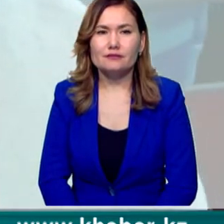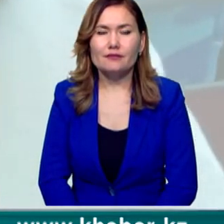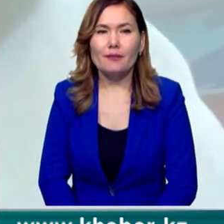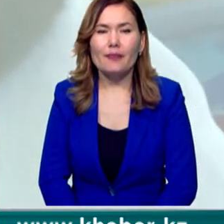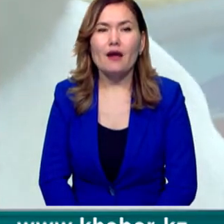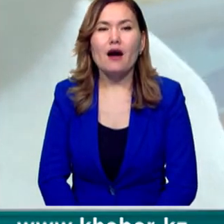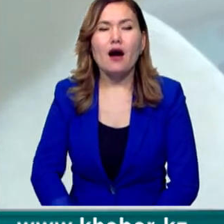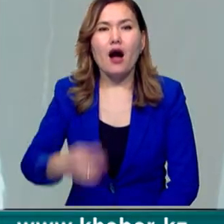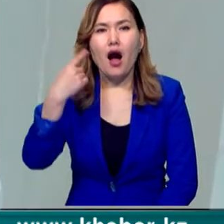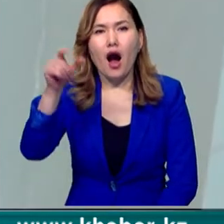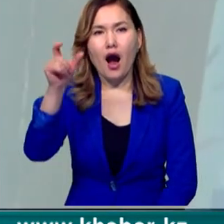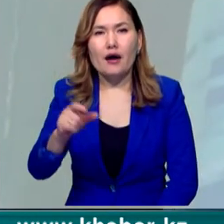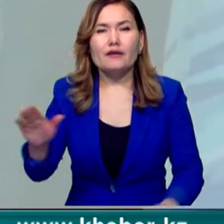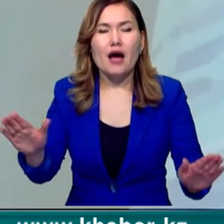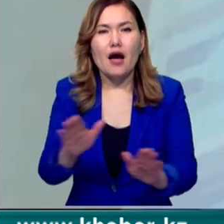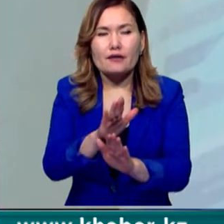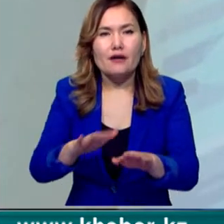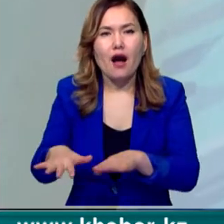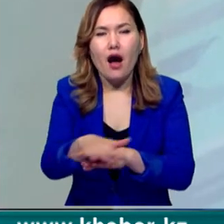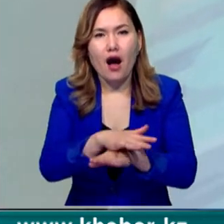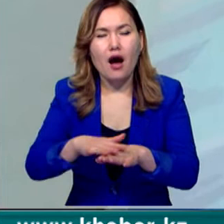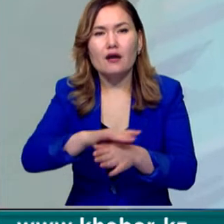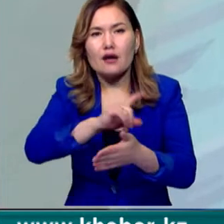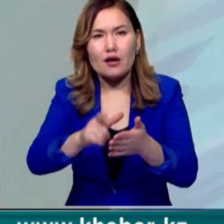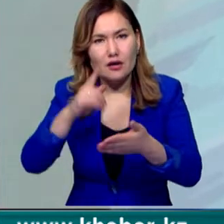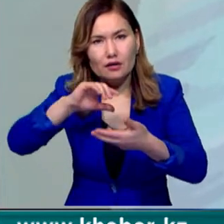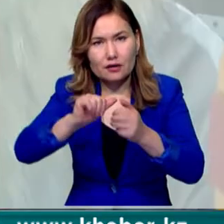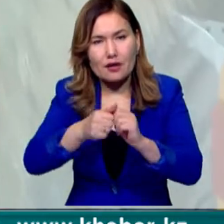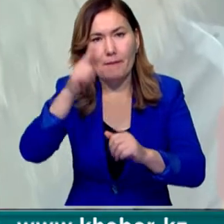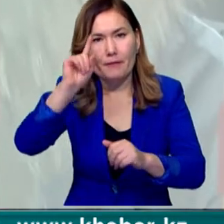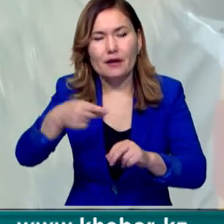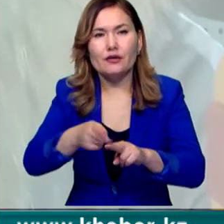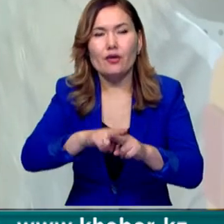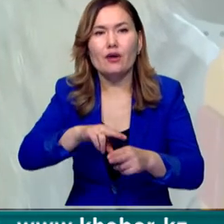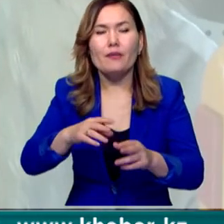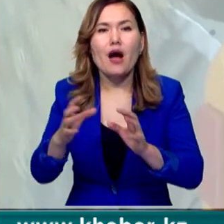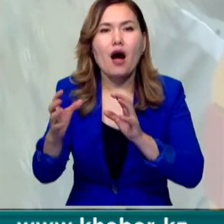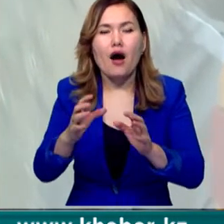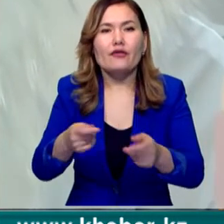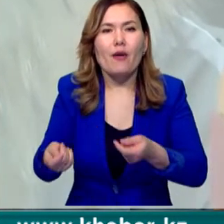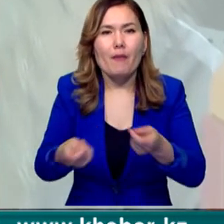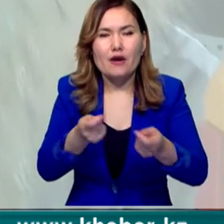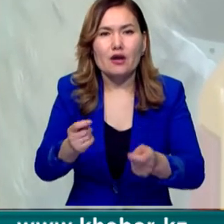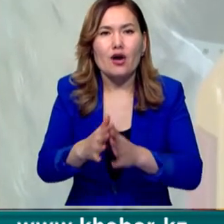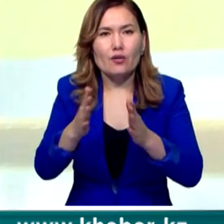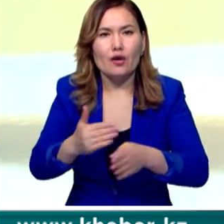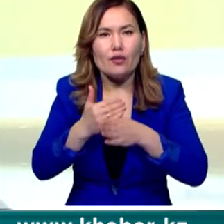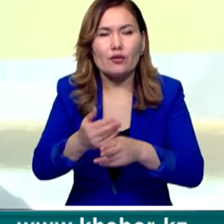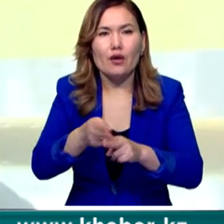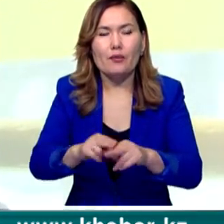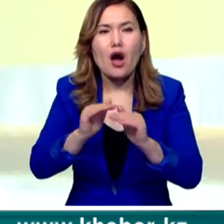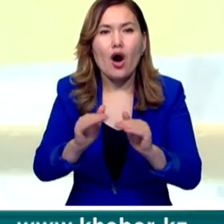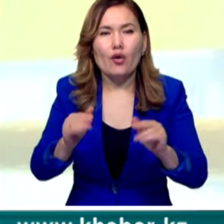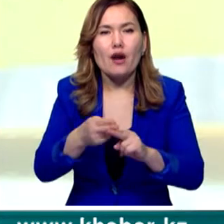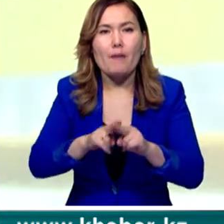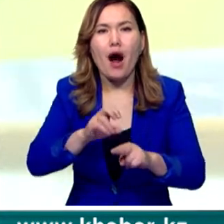Ақынның әндерін жұрт жатқа білетін болып шықты. Жолаушыларға тосын сый жасауға автопарк басшылығы да атсалысқан. Бұл күні оқушылар